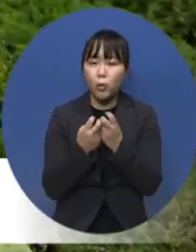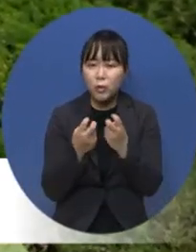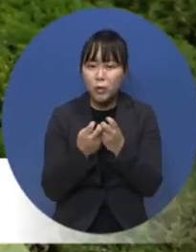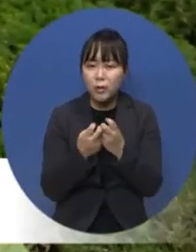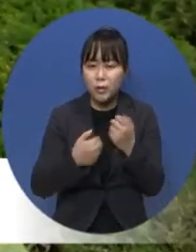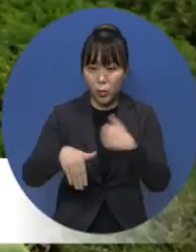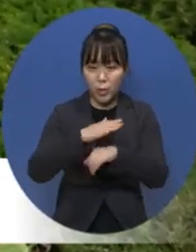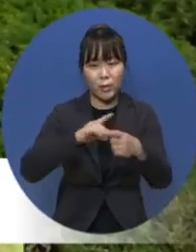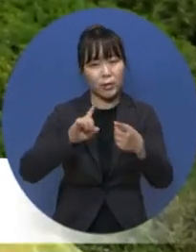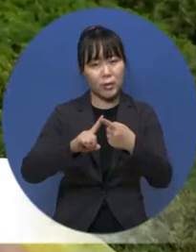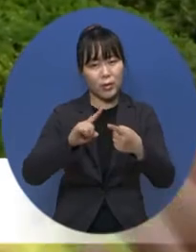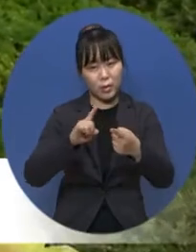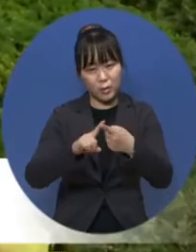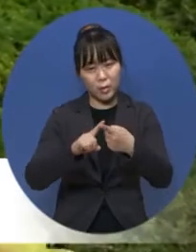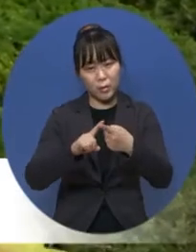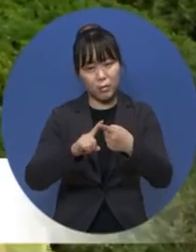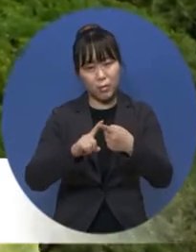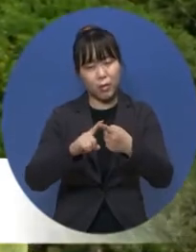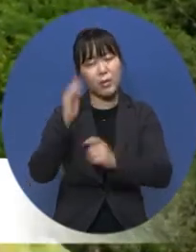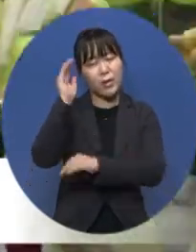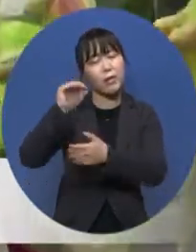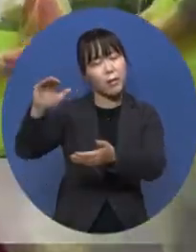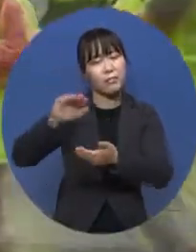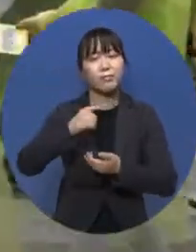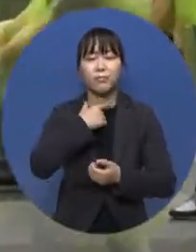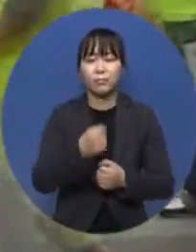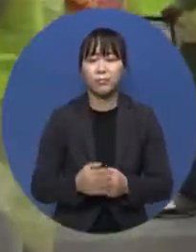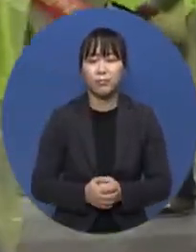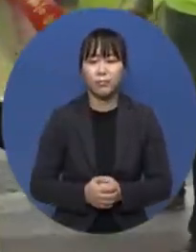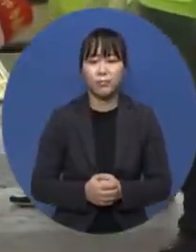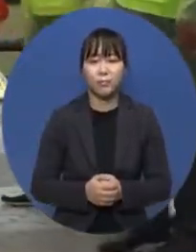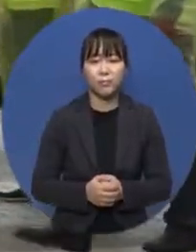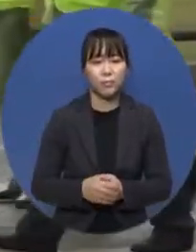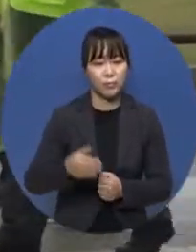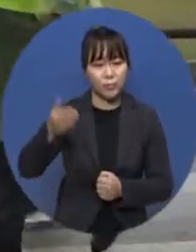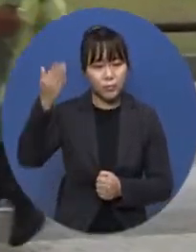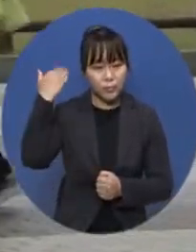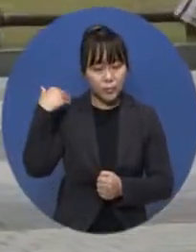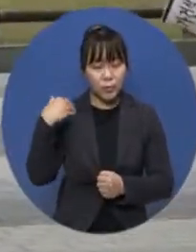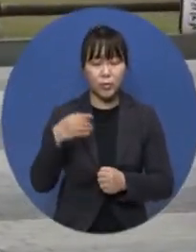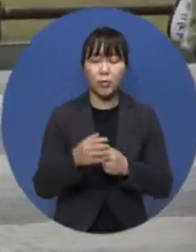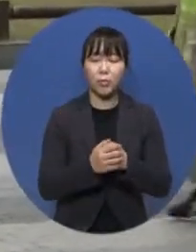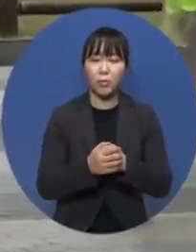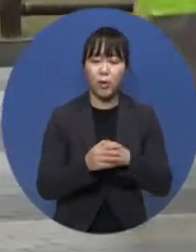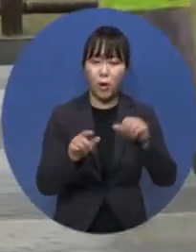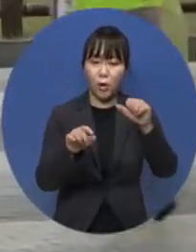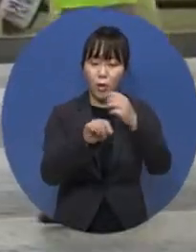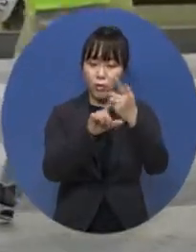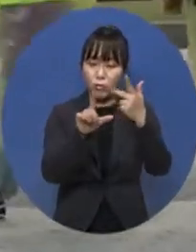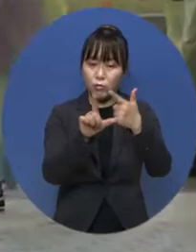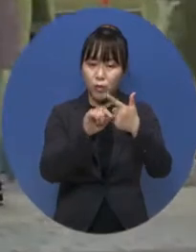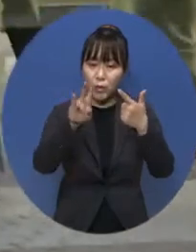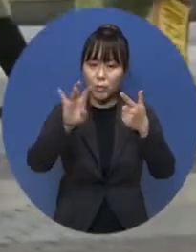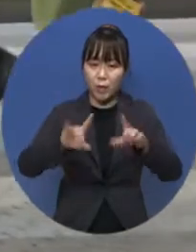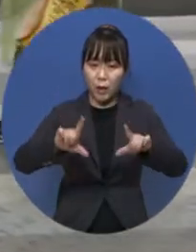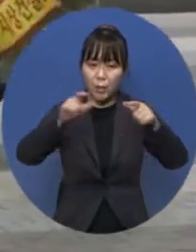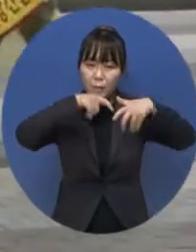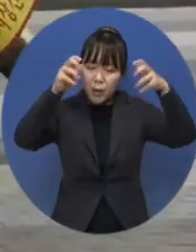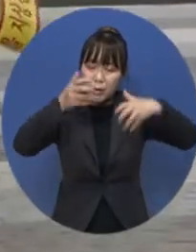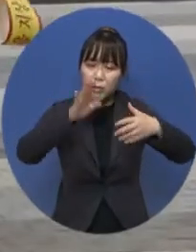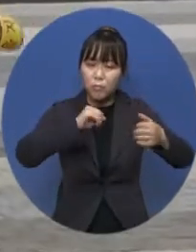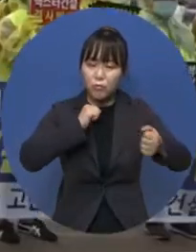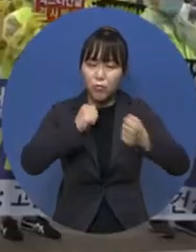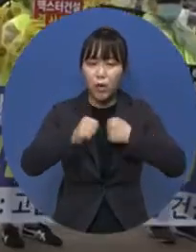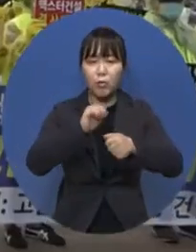되어가고 있는지를 좀 내놨으면 좋겠어요. 지난달 24일 비가 오는데도 경주시 양남면